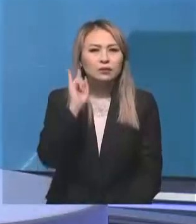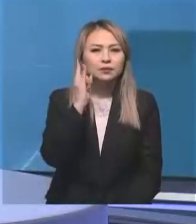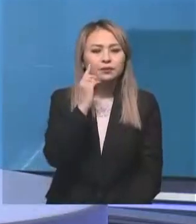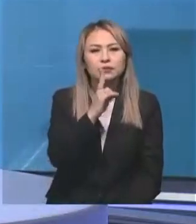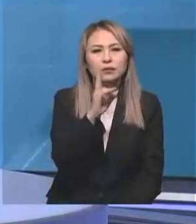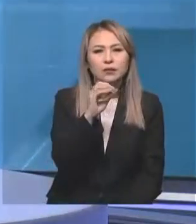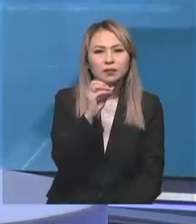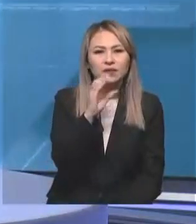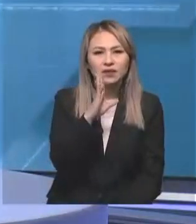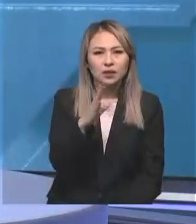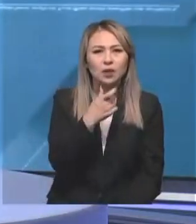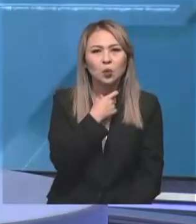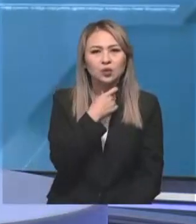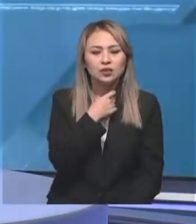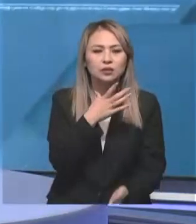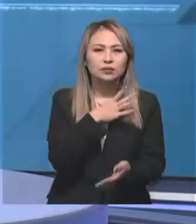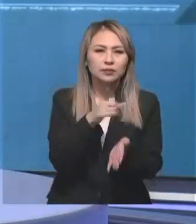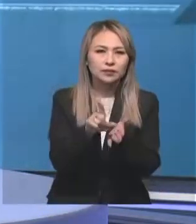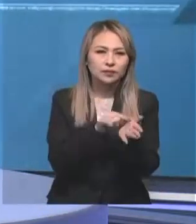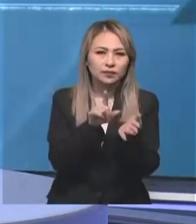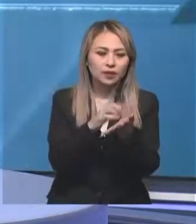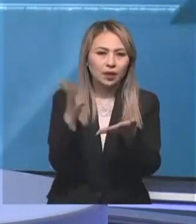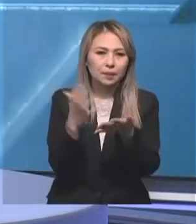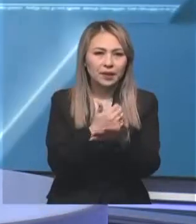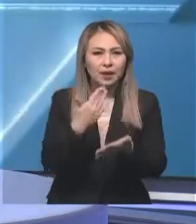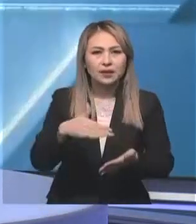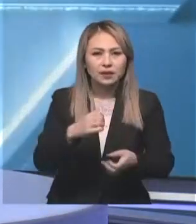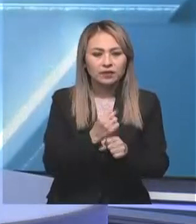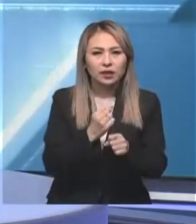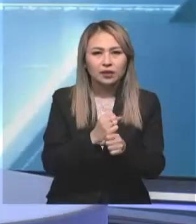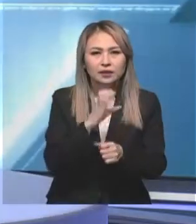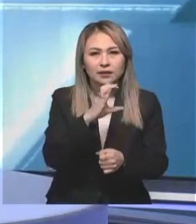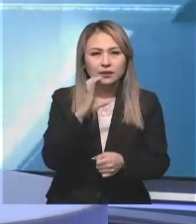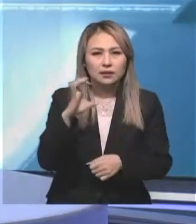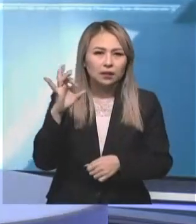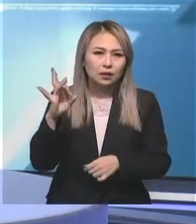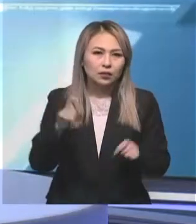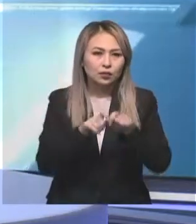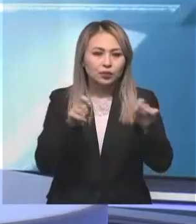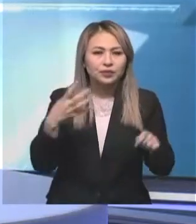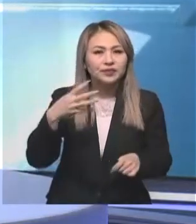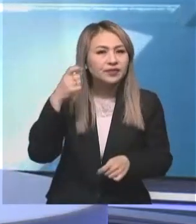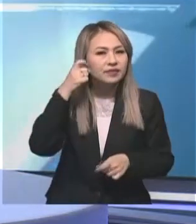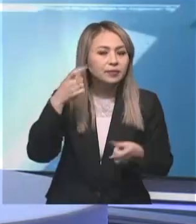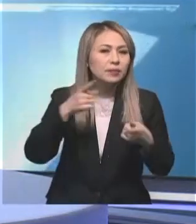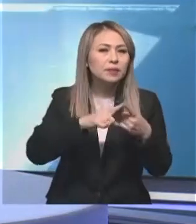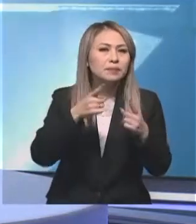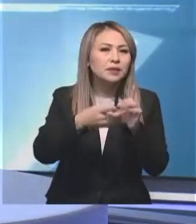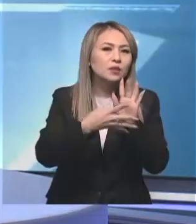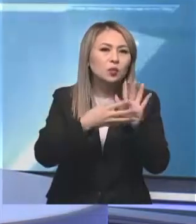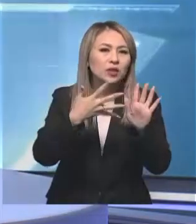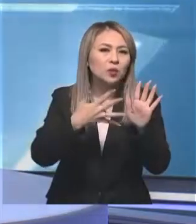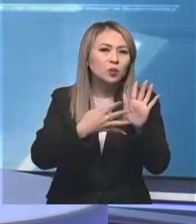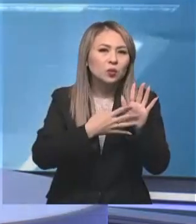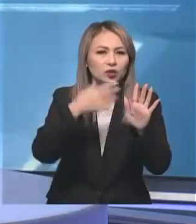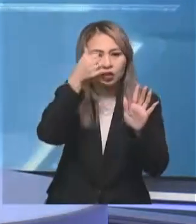Павлодарда Қаныш Сәтбаевтың дауысы жазылған үнтаспа табылды. Ғалым Қазақ СССР-нің құрылғанына 40 жыл толуына орай 1959